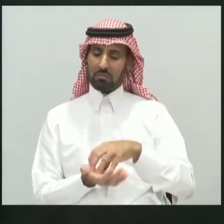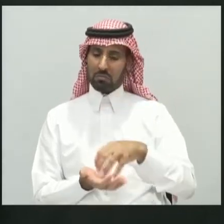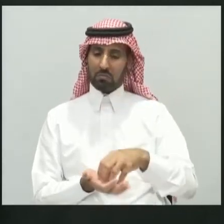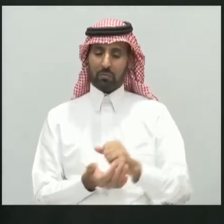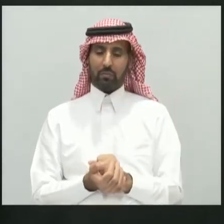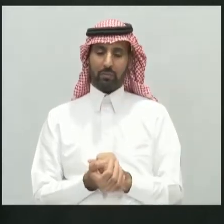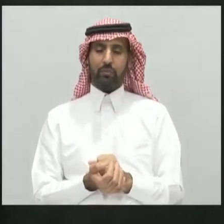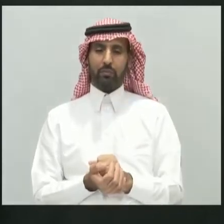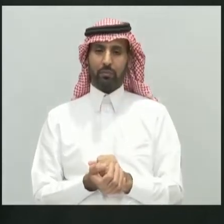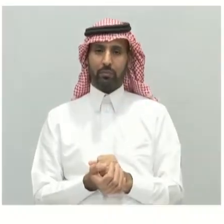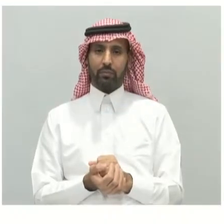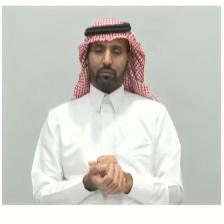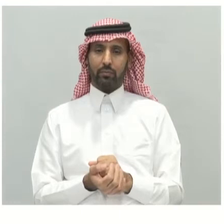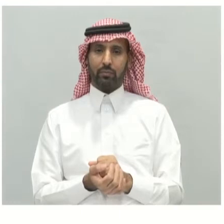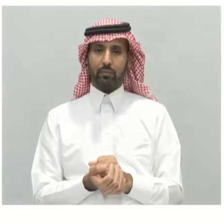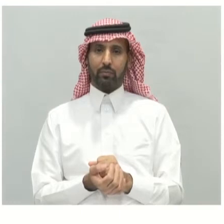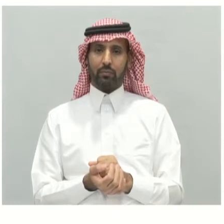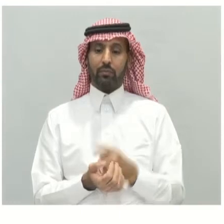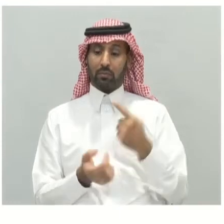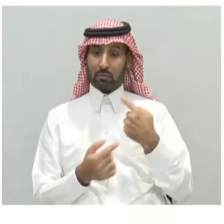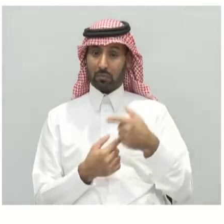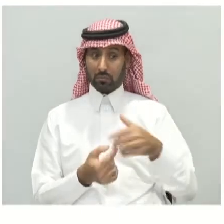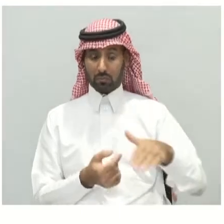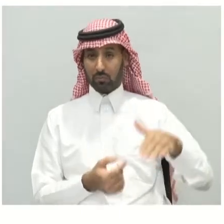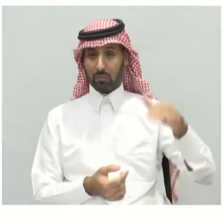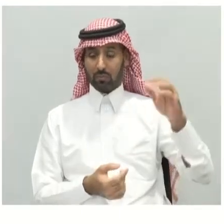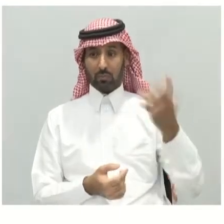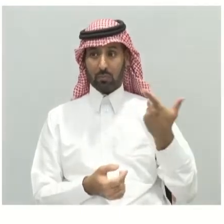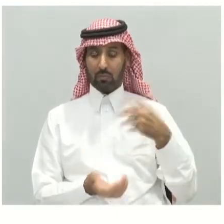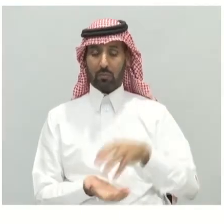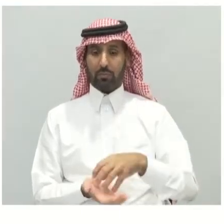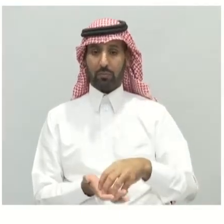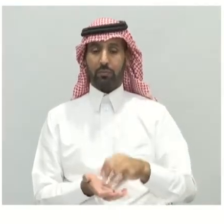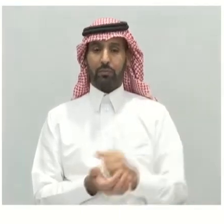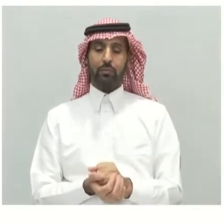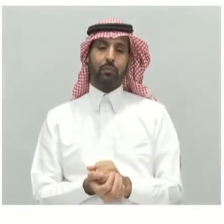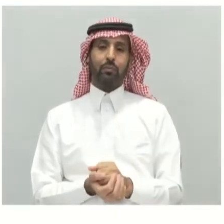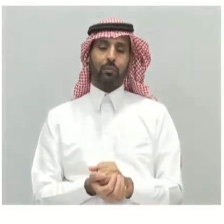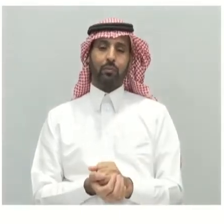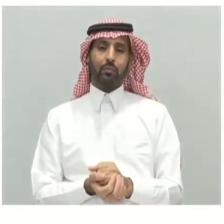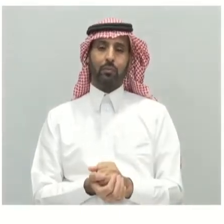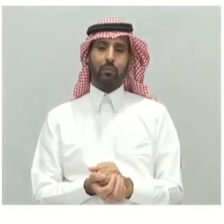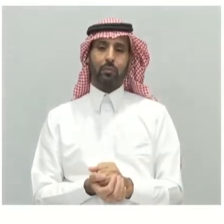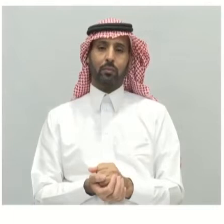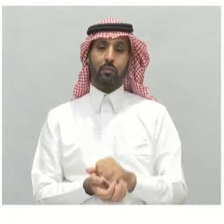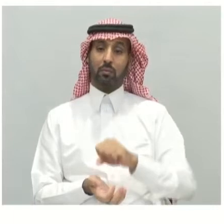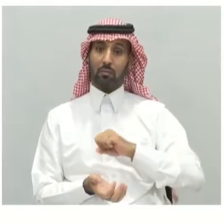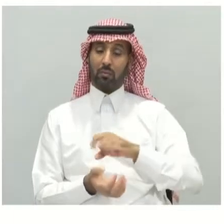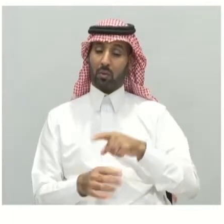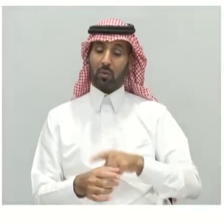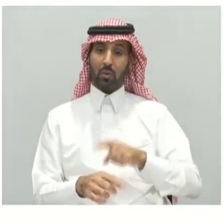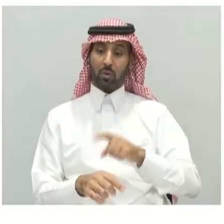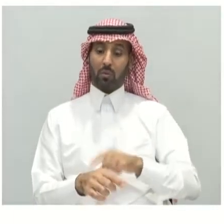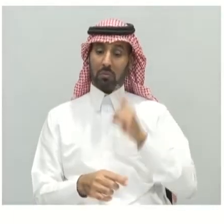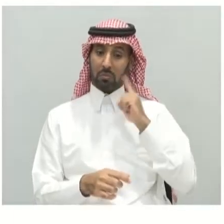on. صح? That's why we didn't use the past tense. We don't have a specific date.